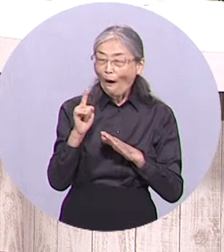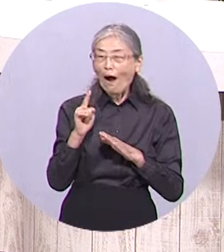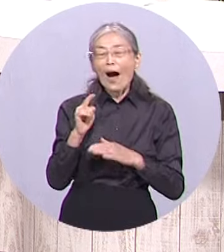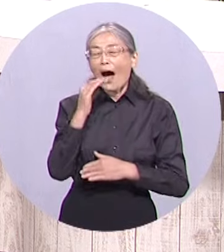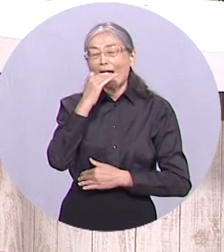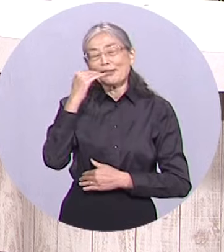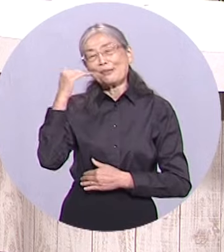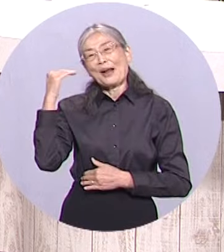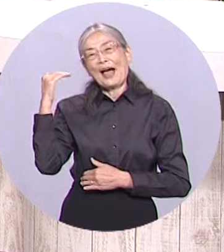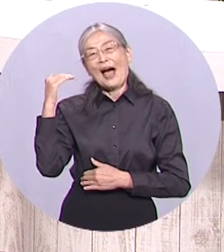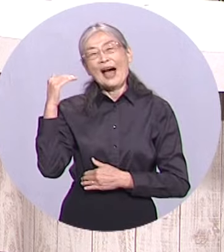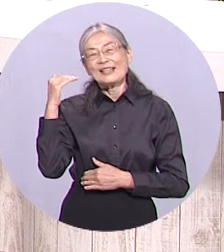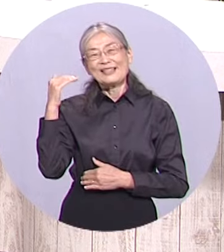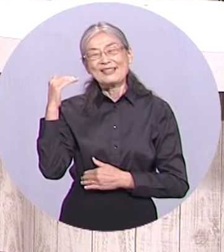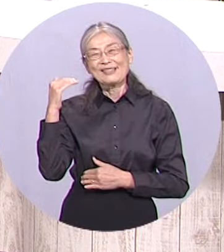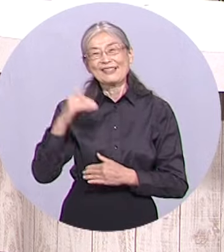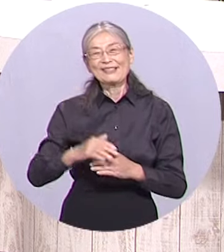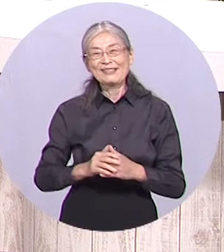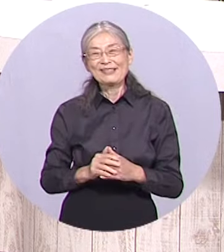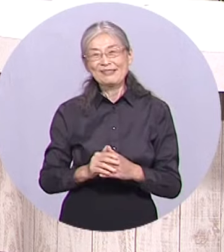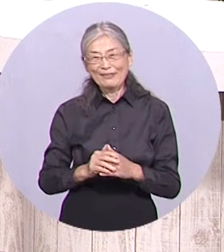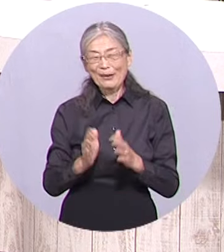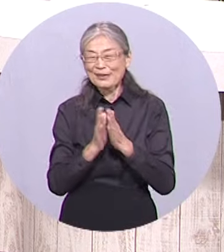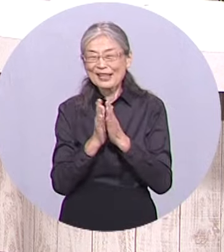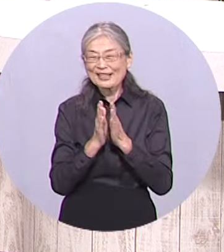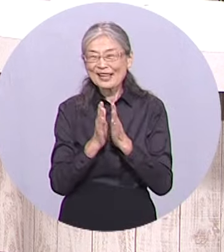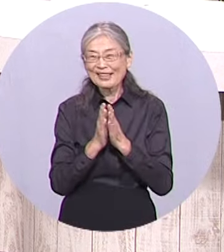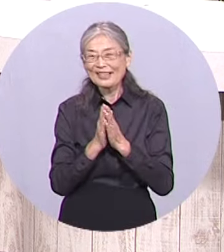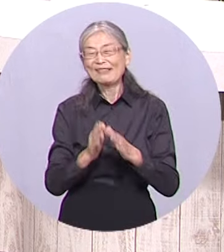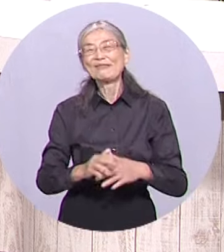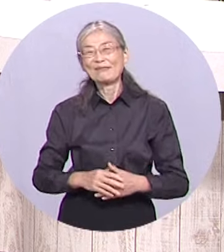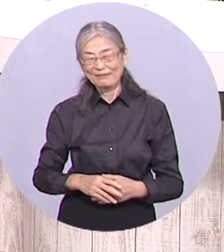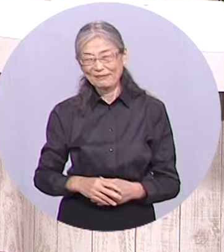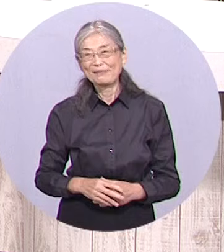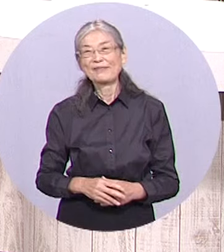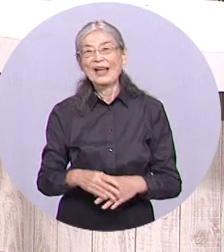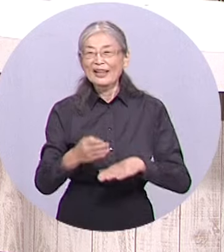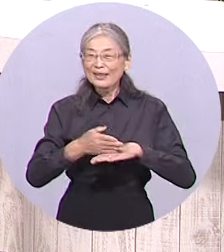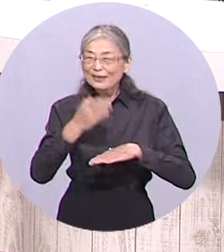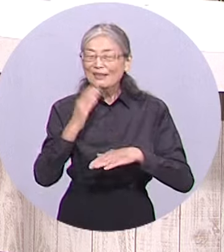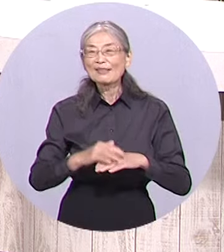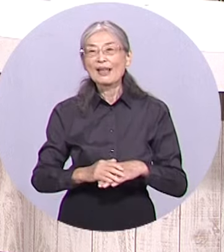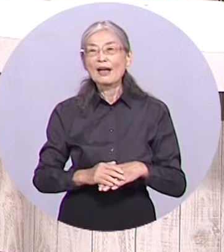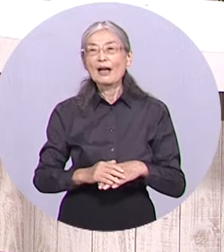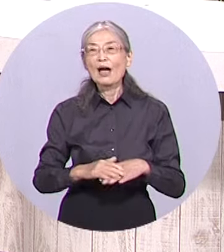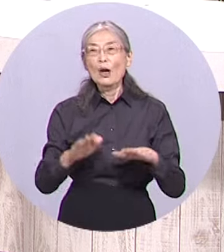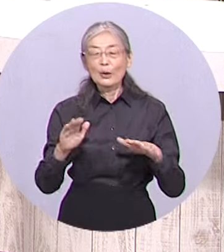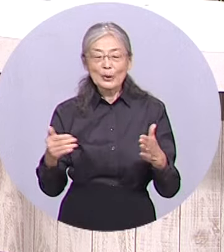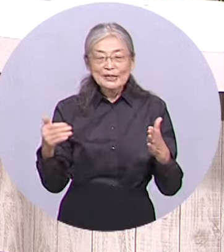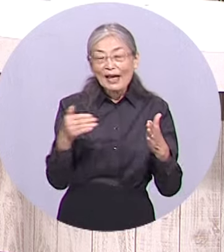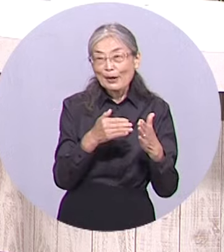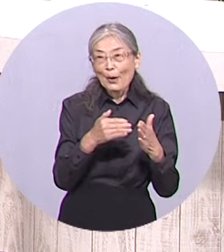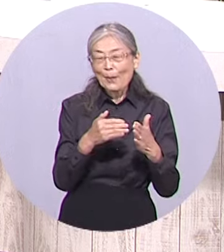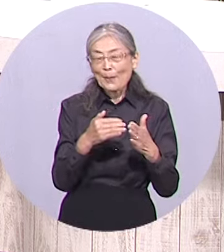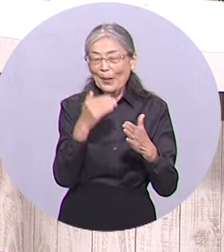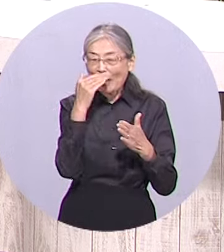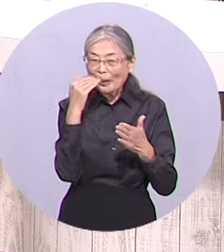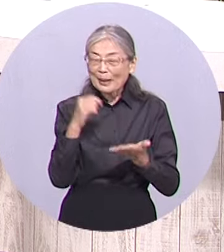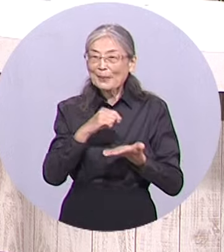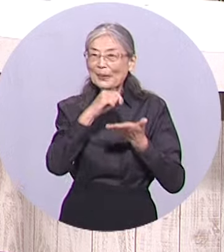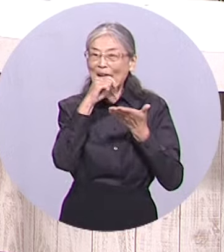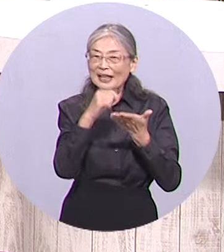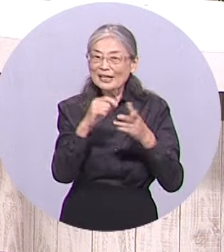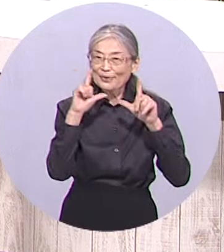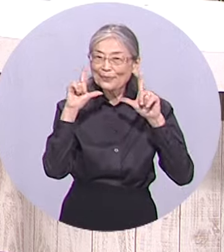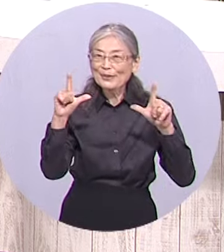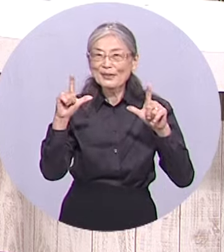晴らしい、みんな素敵ですよ。 ありがとうございます。 ありがとうございます。さあ番組の最後には素敵なプレゼントのお知らせ